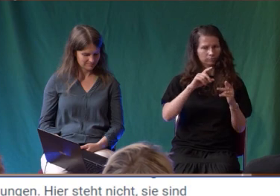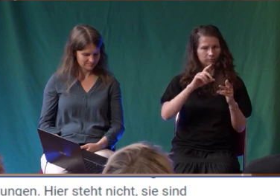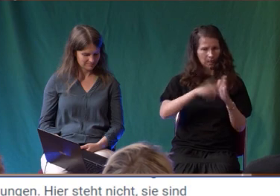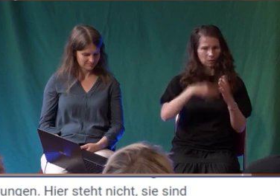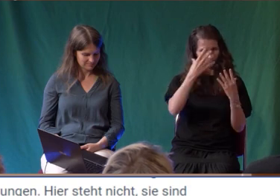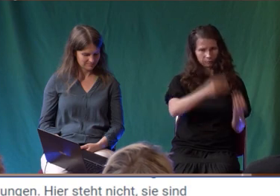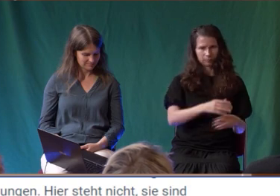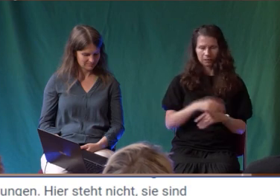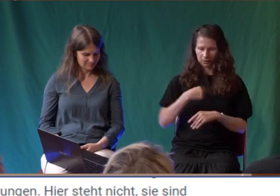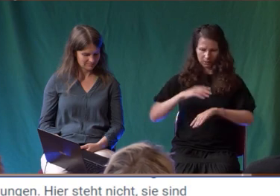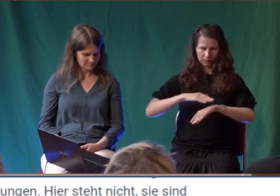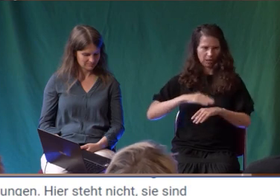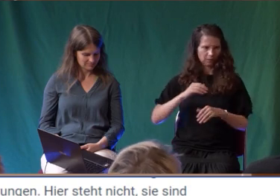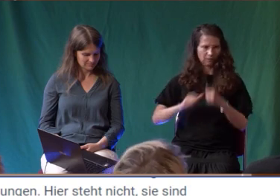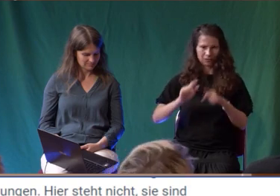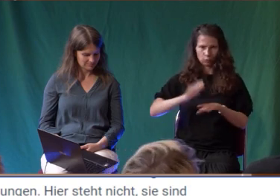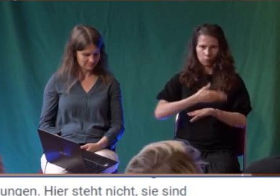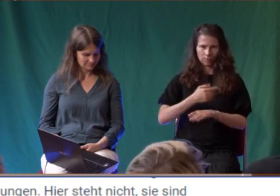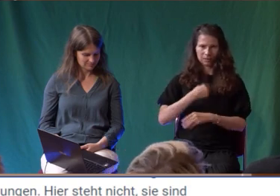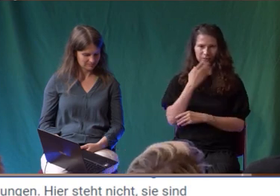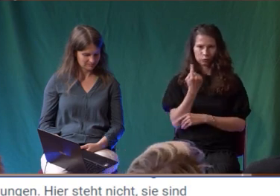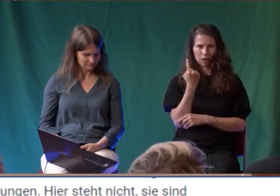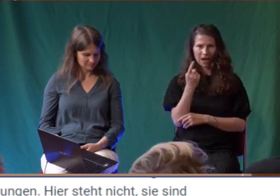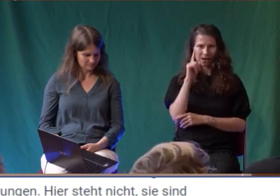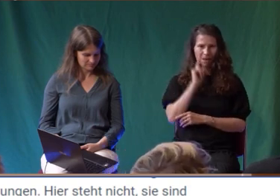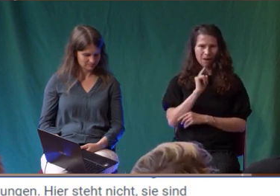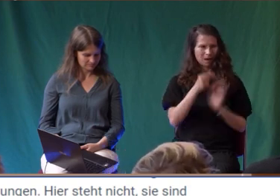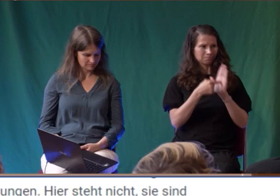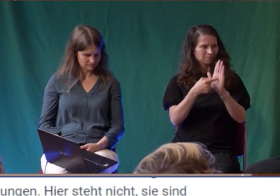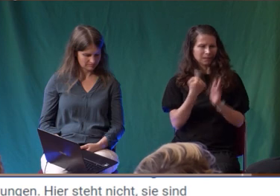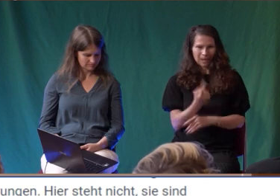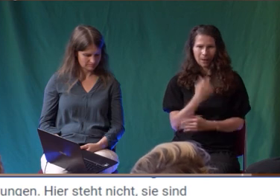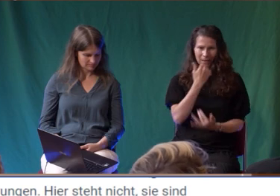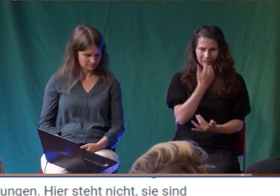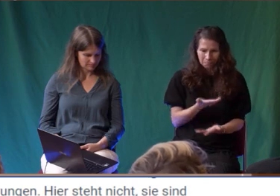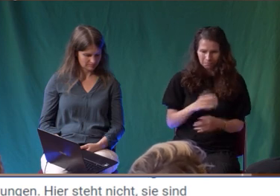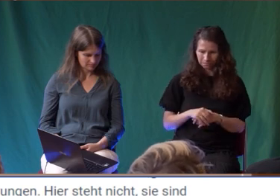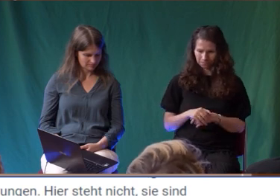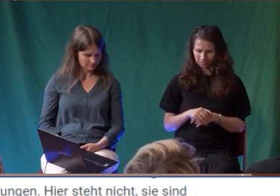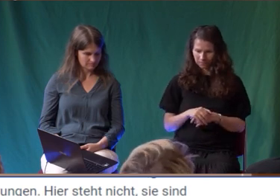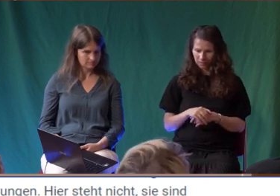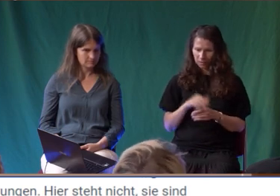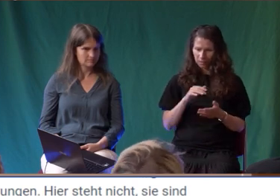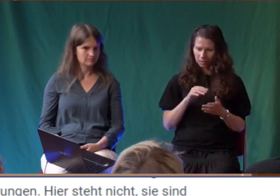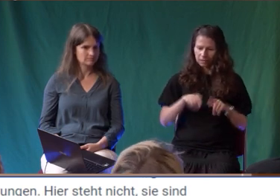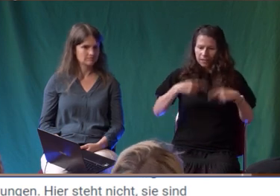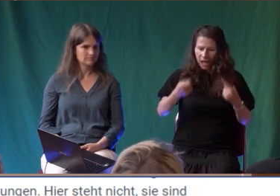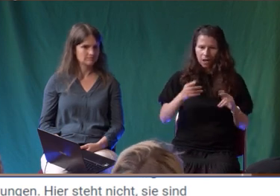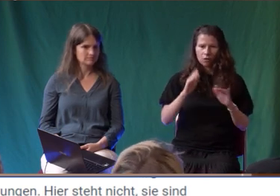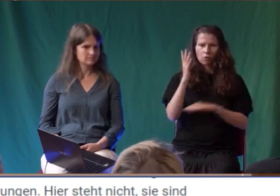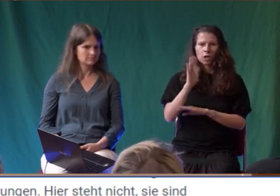Mutter zu Wort kommen lassen ich habe hier noch mal die Unterschiede weil danach kommt ja der Vortrag zur begleiteten